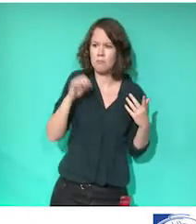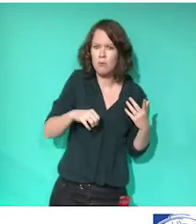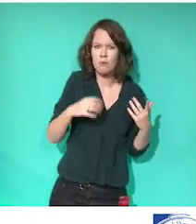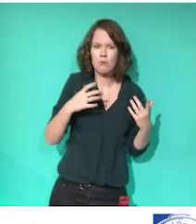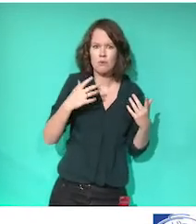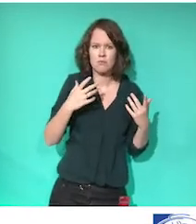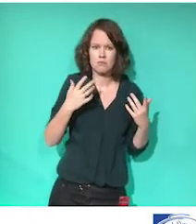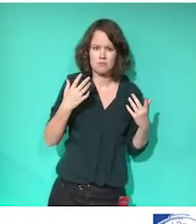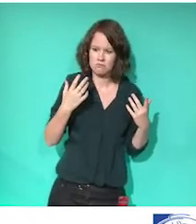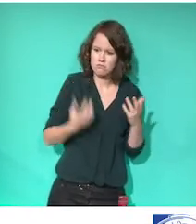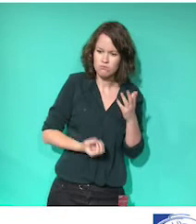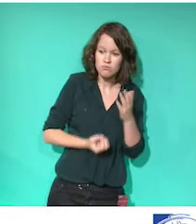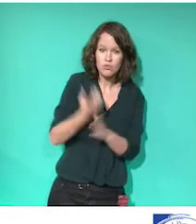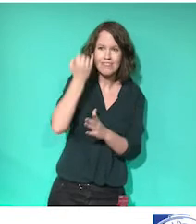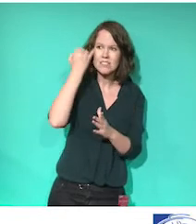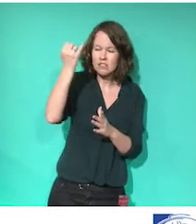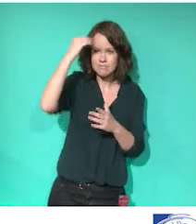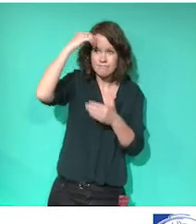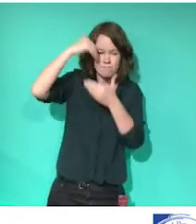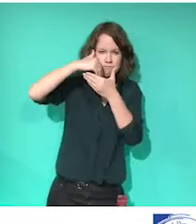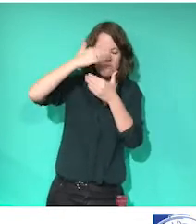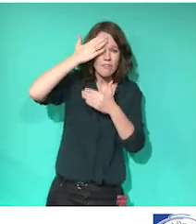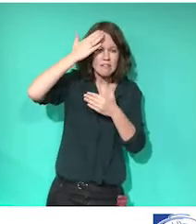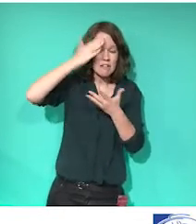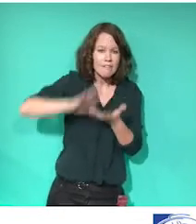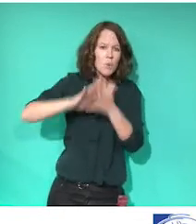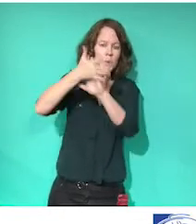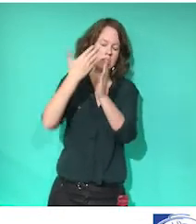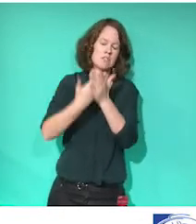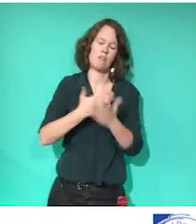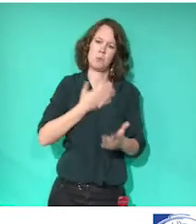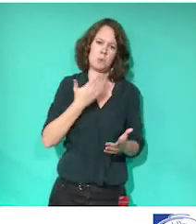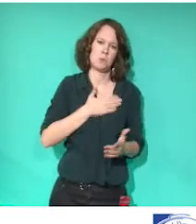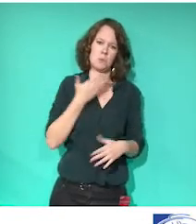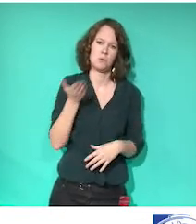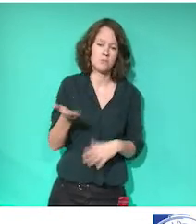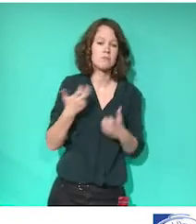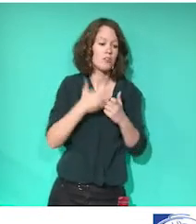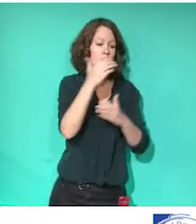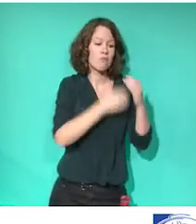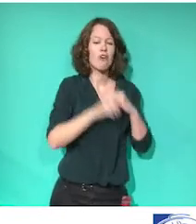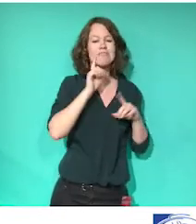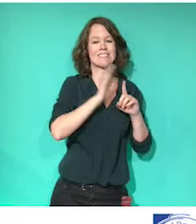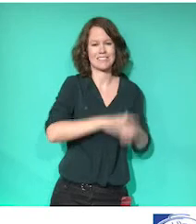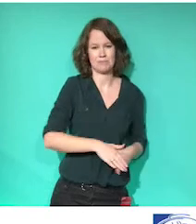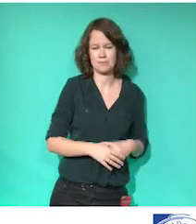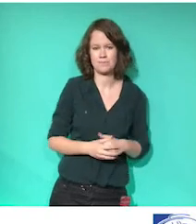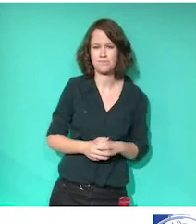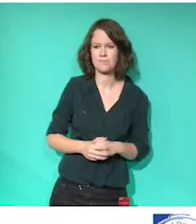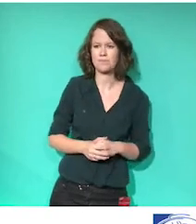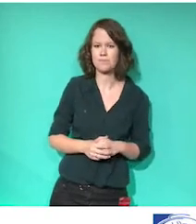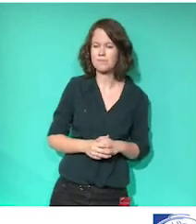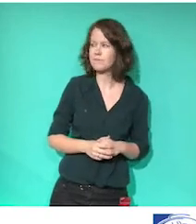porter une évolution des mentalités. C'était particulièrement le cas du plan sexisme. Je ne reviendrai pas